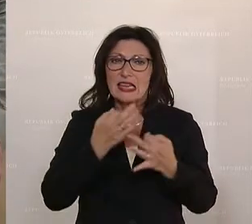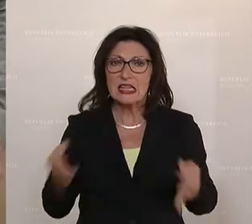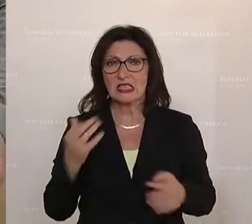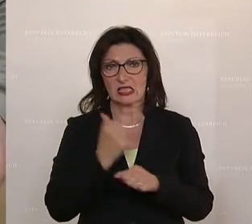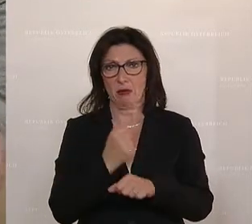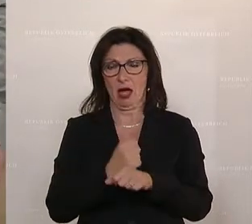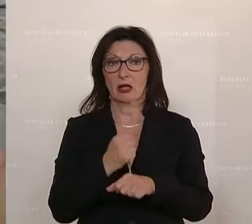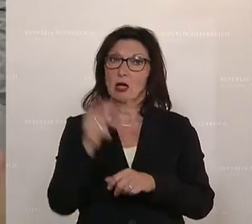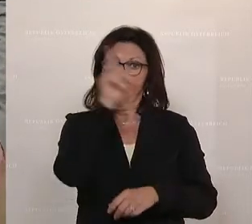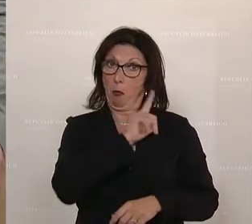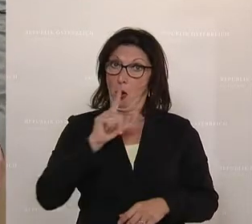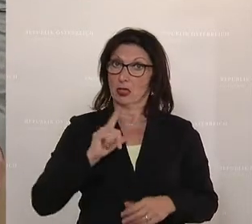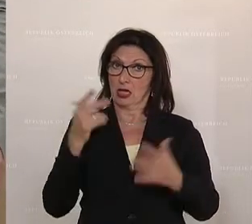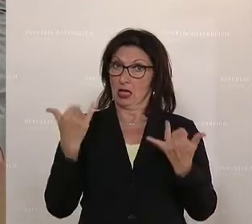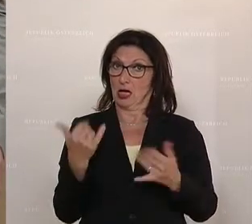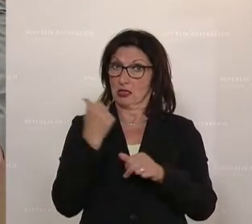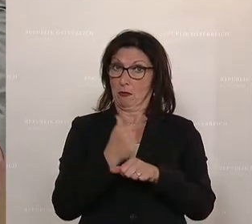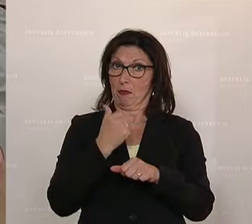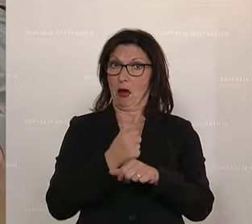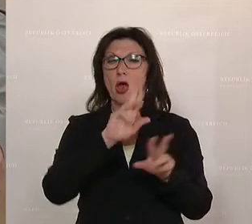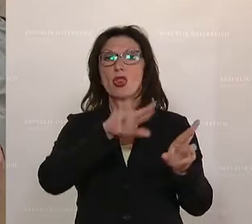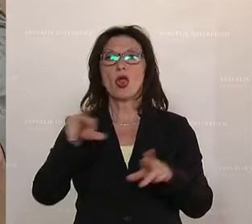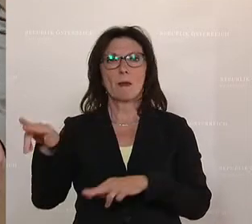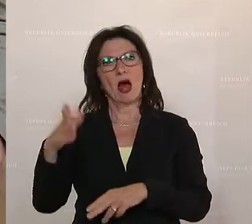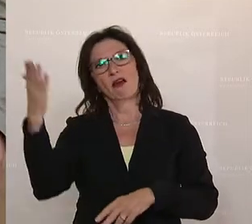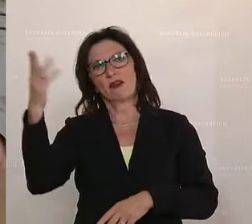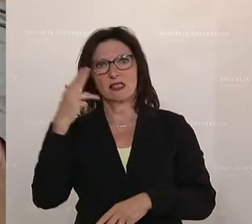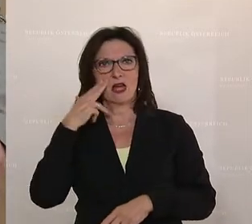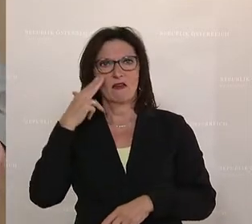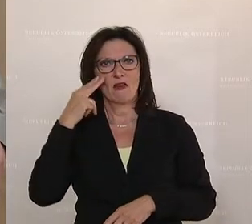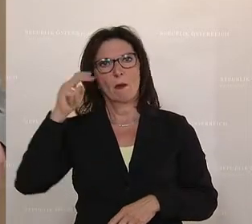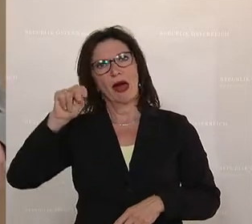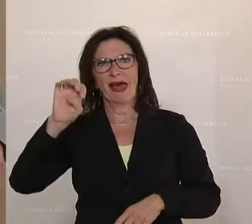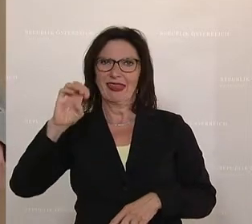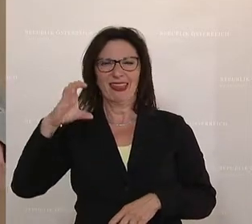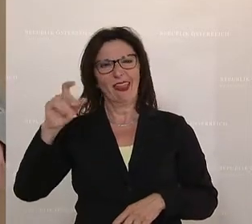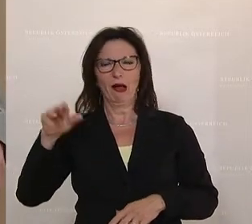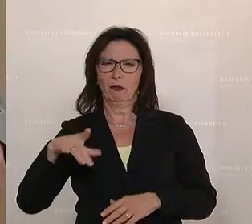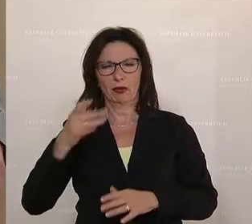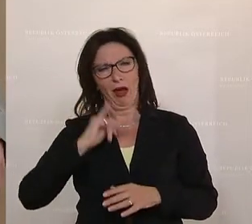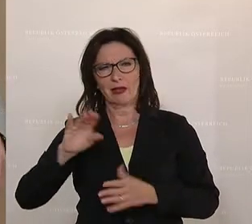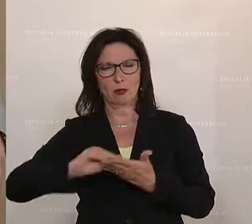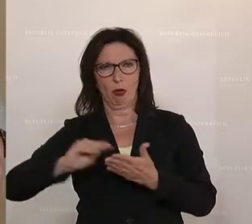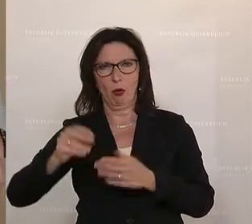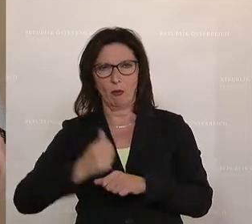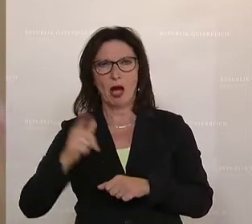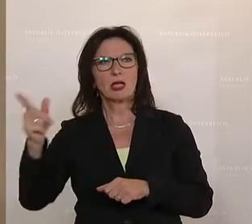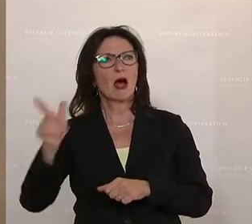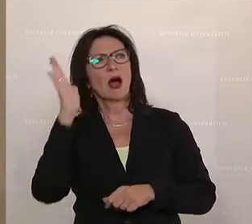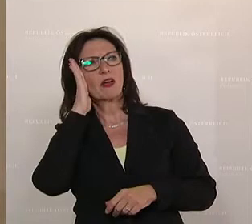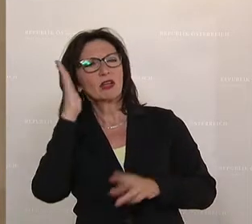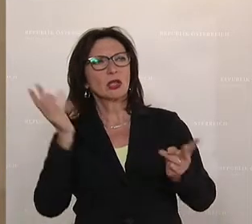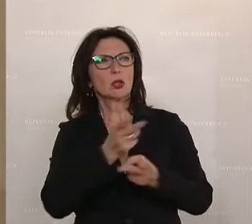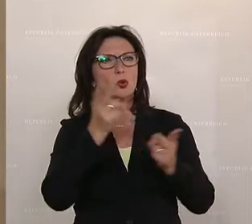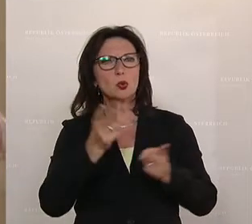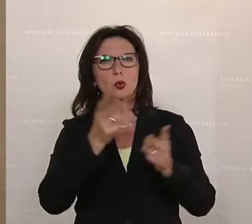oder zurzeit noch das machen, was an und für sich die Firma Neckermann macht. Quartiere ausmachen und die Personen dorthin bringen. Das ist die Tätigkeit der